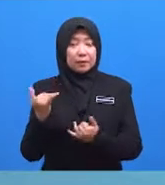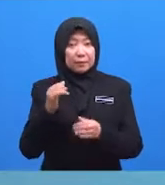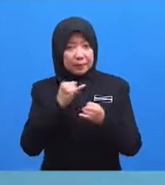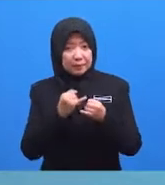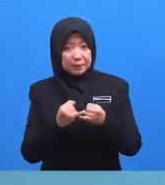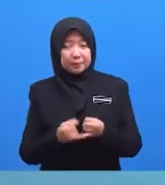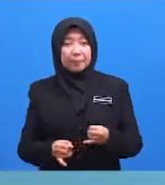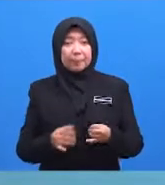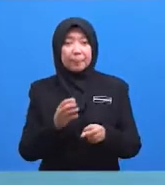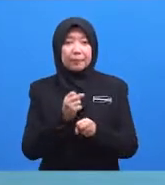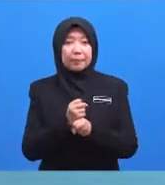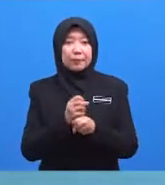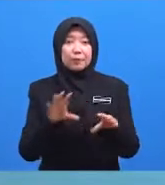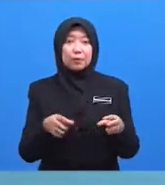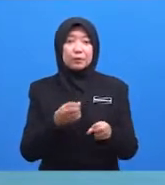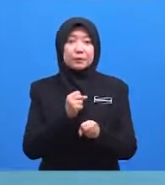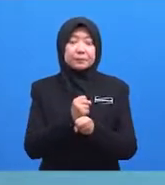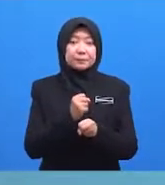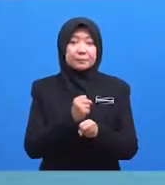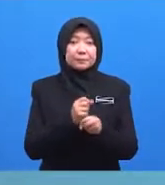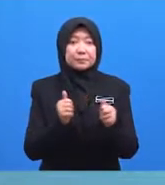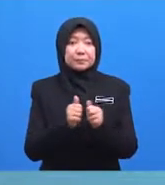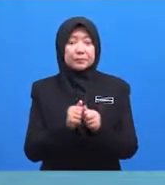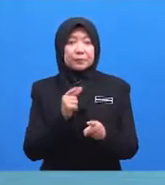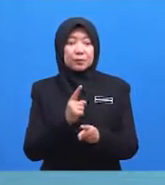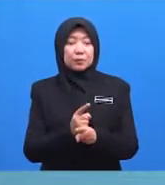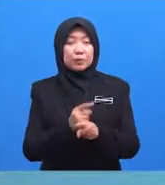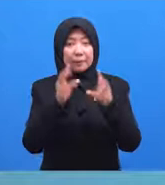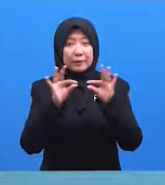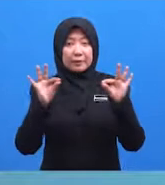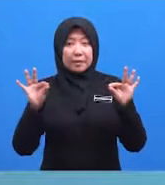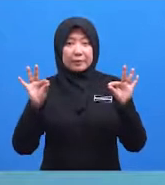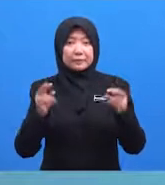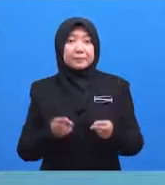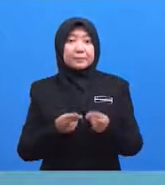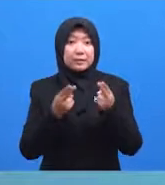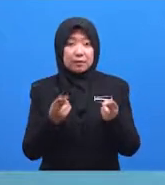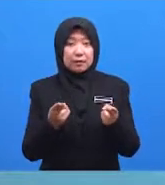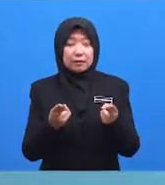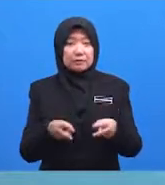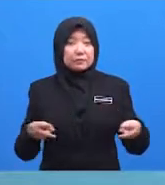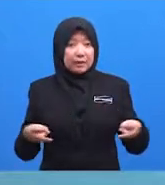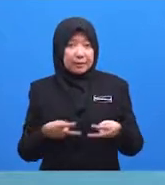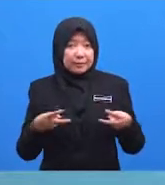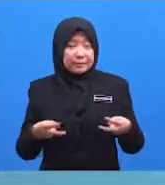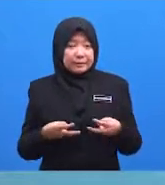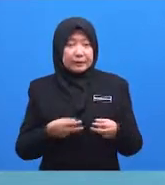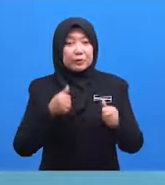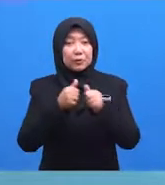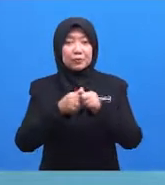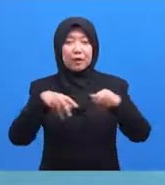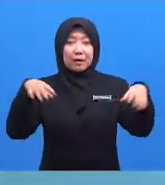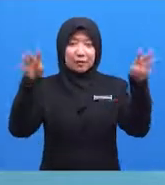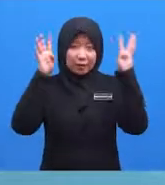hidangan Caesar salad dengan langkah kerja yang betul. Menghias dan menghidang Caesar salad mengikut kreativiti.